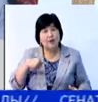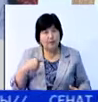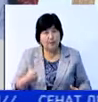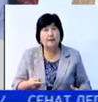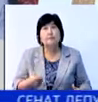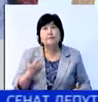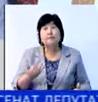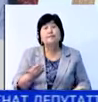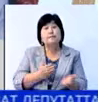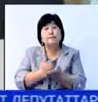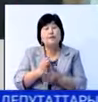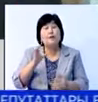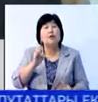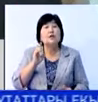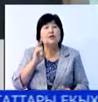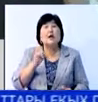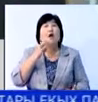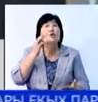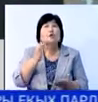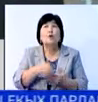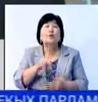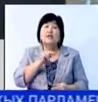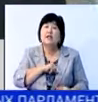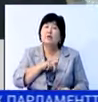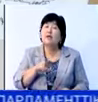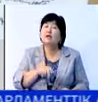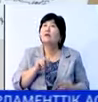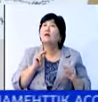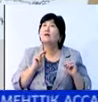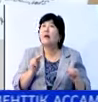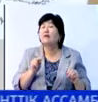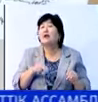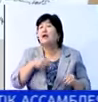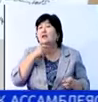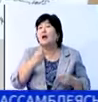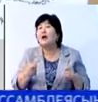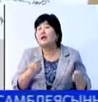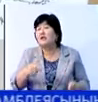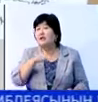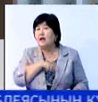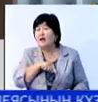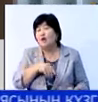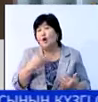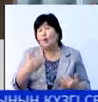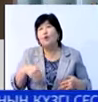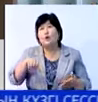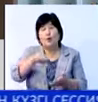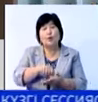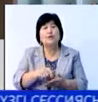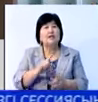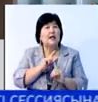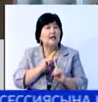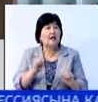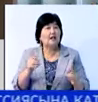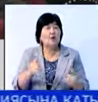Ғұмыр ғанибетінде Смағұл Сұқағұлының жауапкершілік, еңбекке деген адалдық, тиянақтылық сияқты қасиеттері оны ортасынан даралап